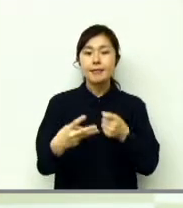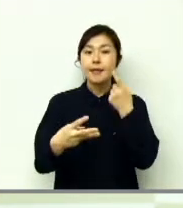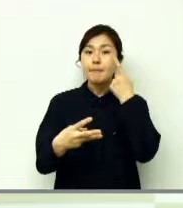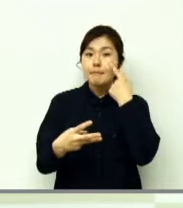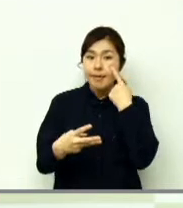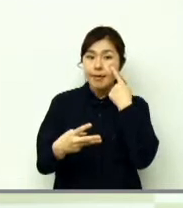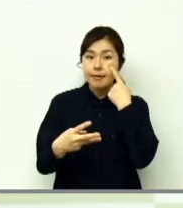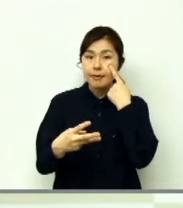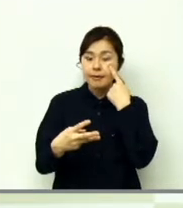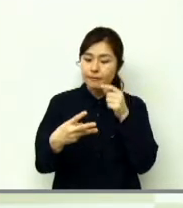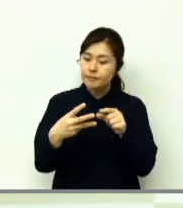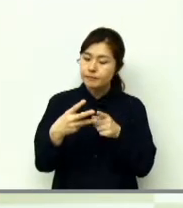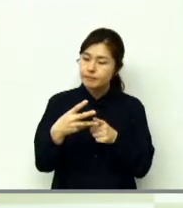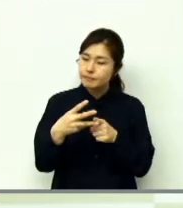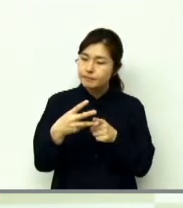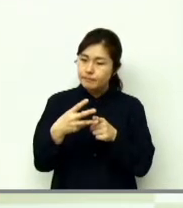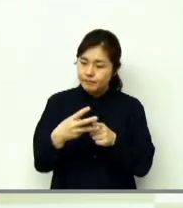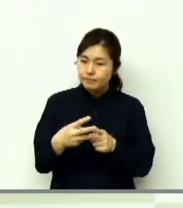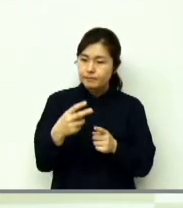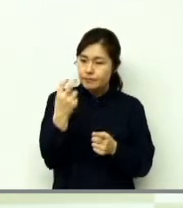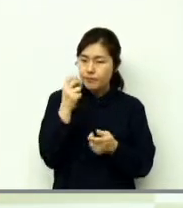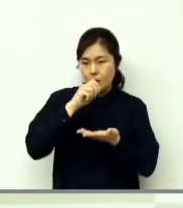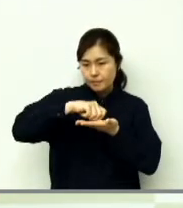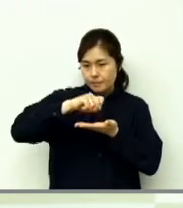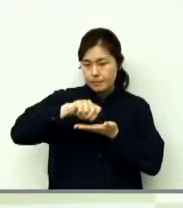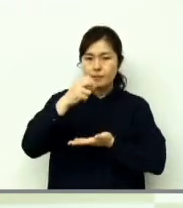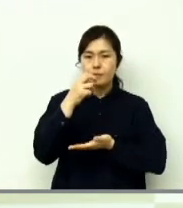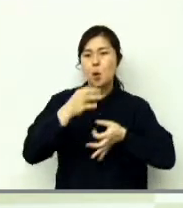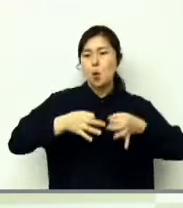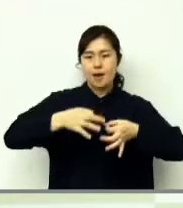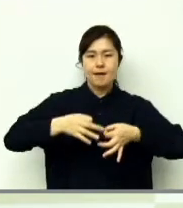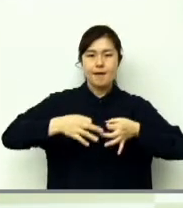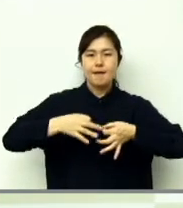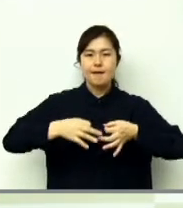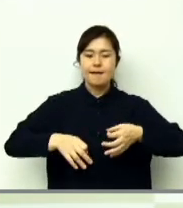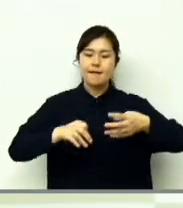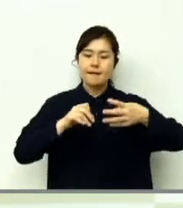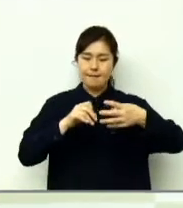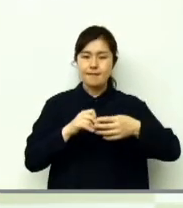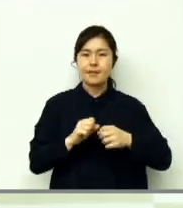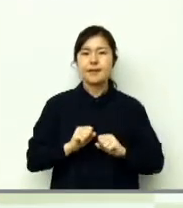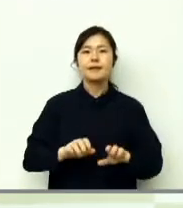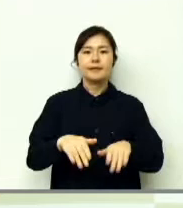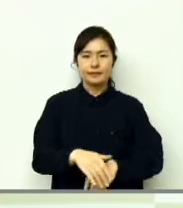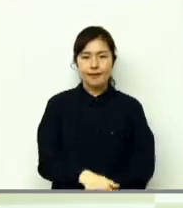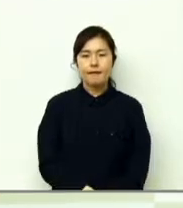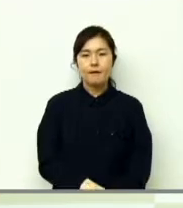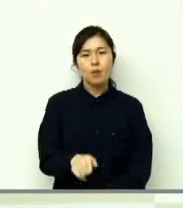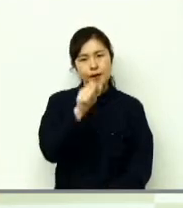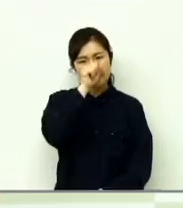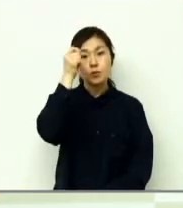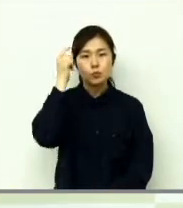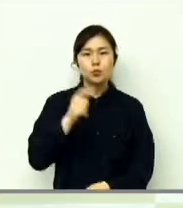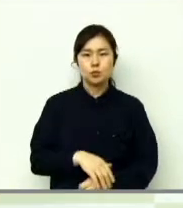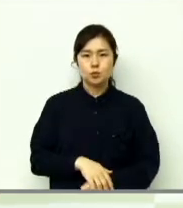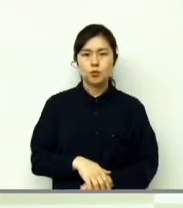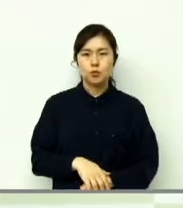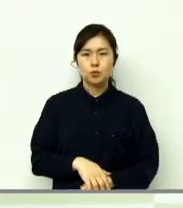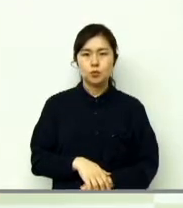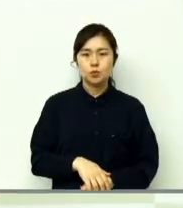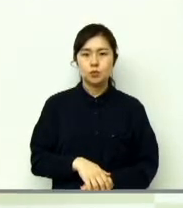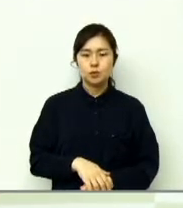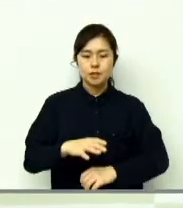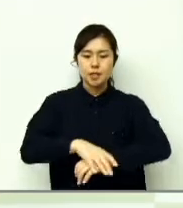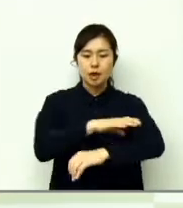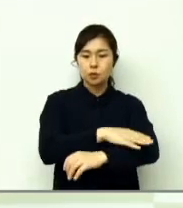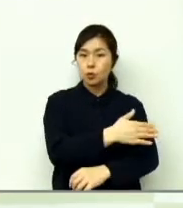ぐらいのところで2回ぐらいですね、評価をしていただくことが、もちろん内部的な評価については自己評価につい